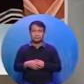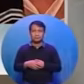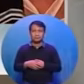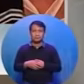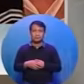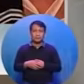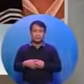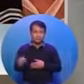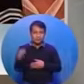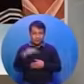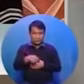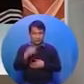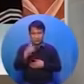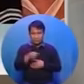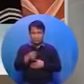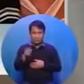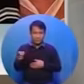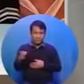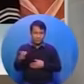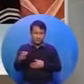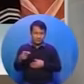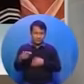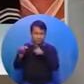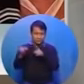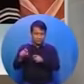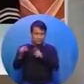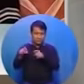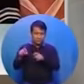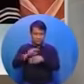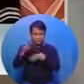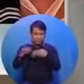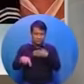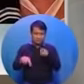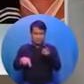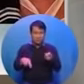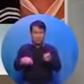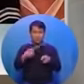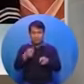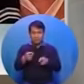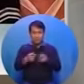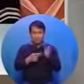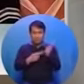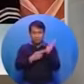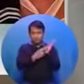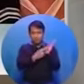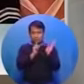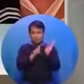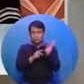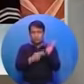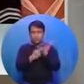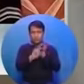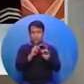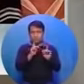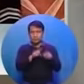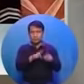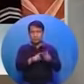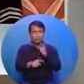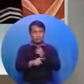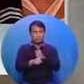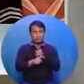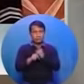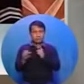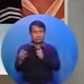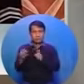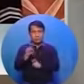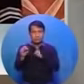ayon po dito sa lie detector test result nyo, kayo na po ay nagsasabi ng totoo. Nasagot niyo po ng tama yung mga